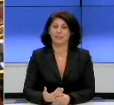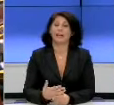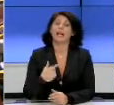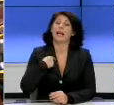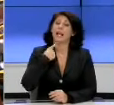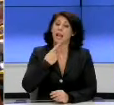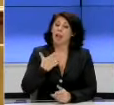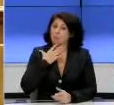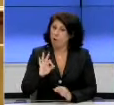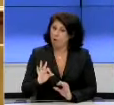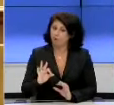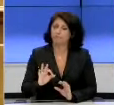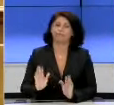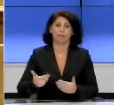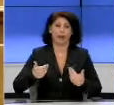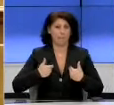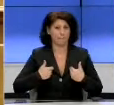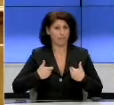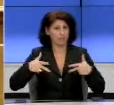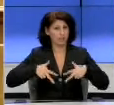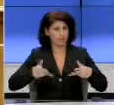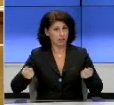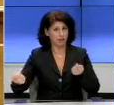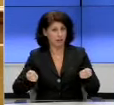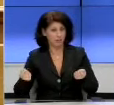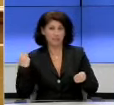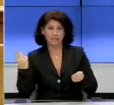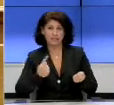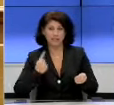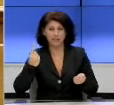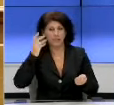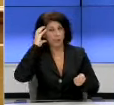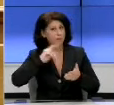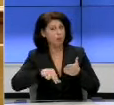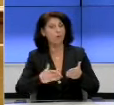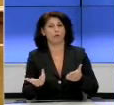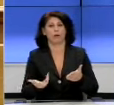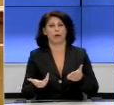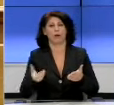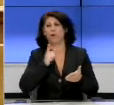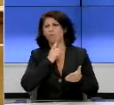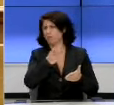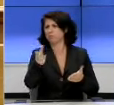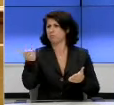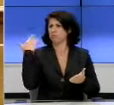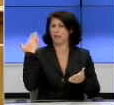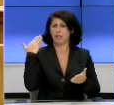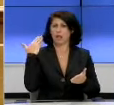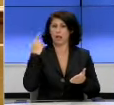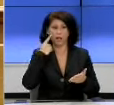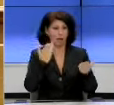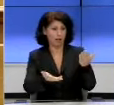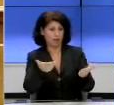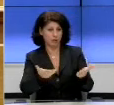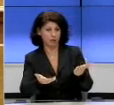Λέω λοιπόν ότι ναι, εμείς κυβερνήσαμε σε συνθήκες μνημονίων, όπως και εσείς παλιότερα. Και ελάτε να συγκρίνουμε τι έκανε